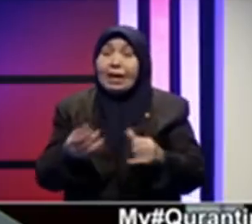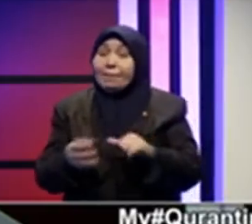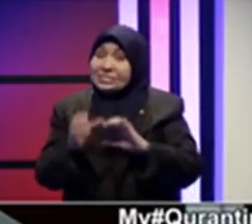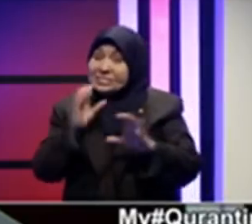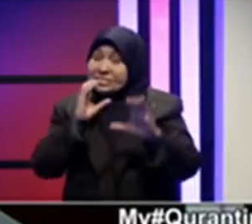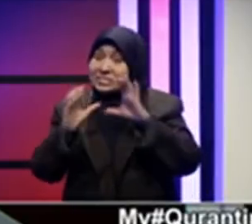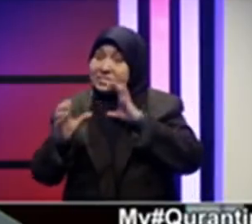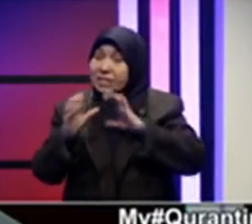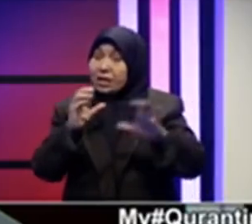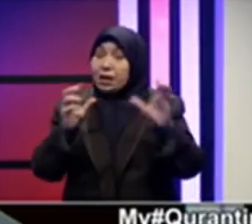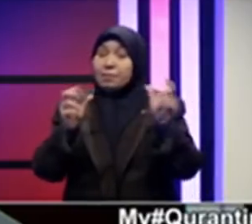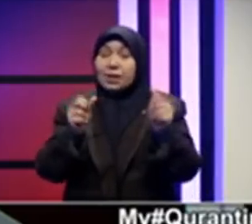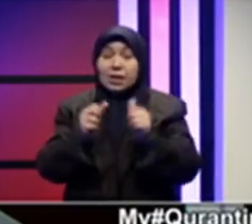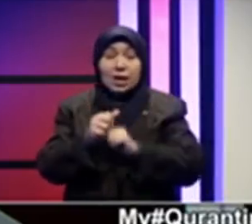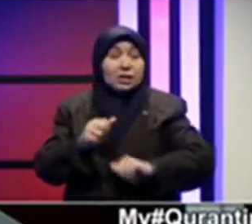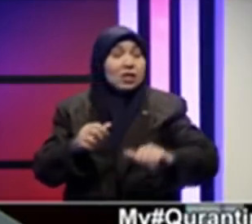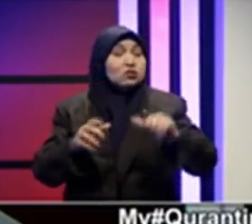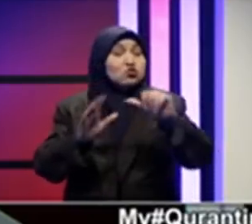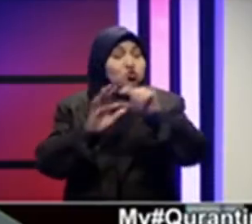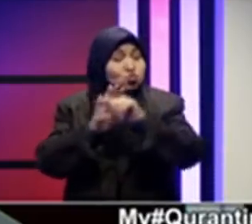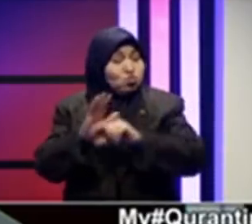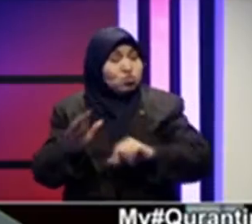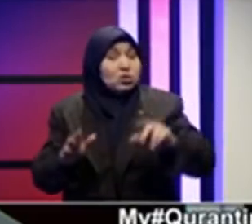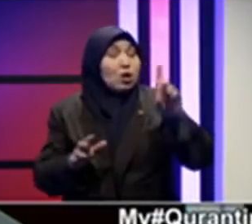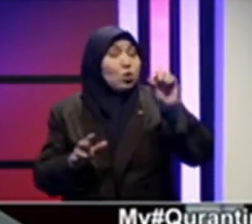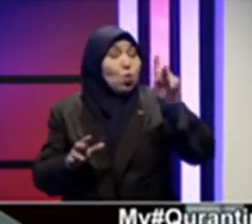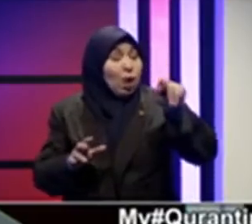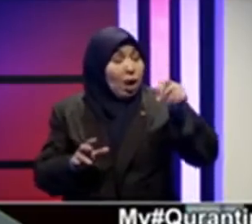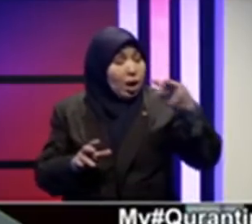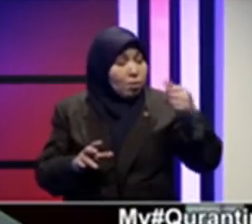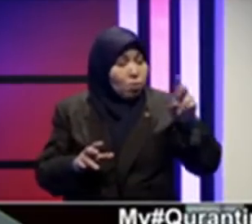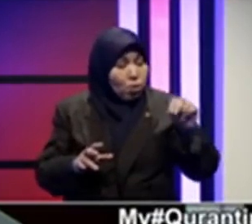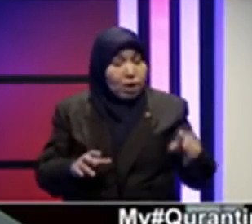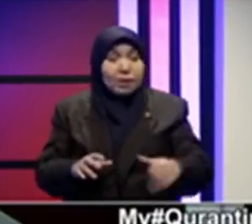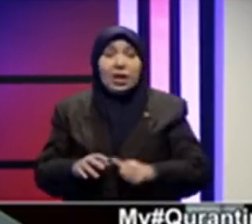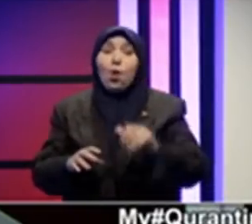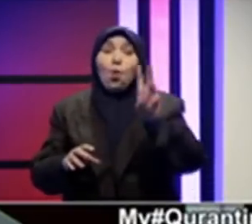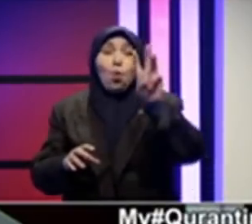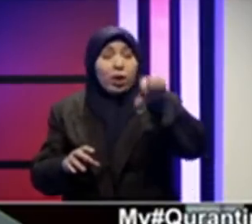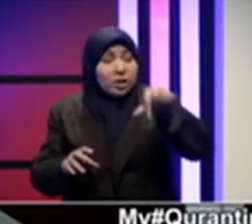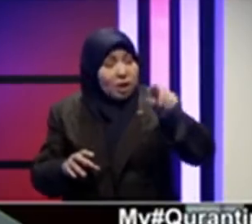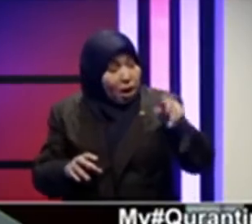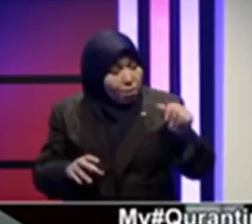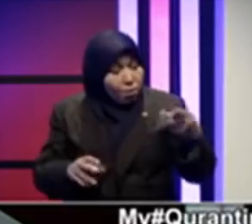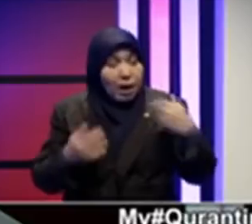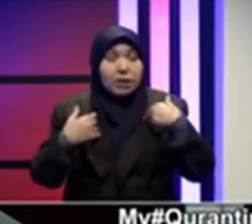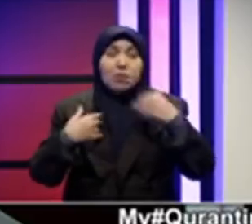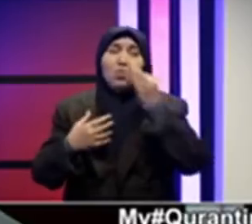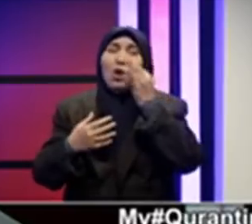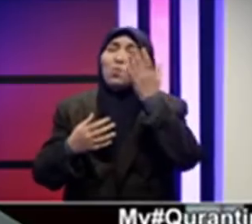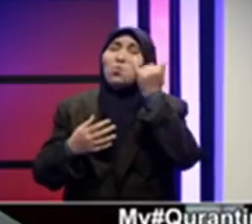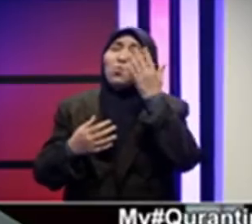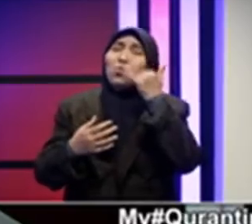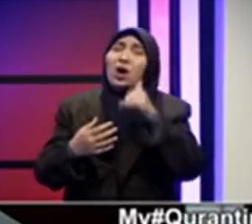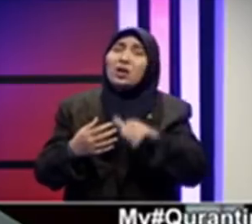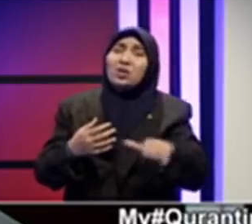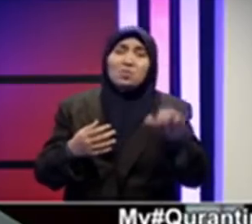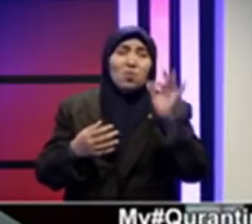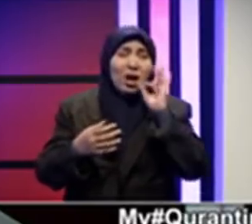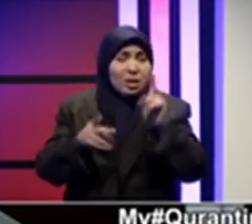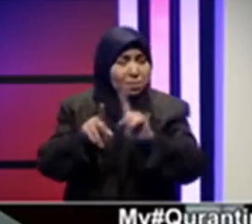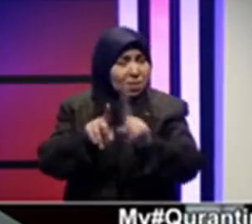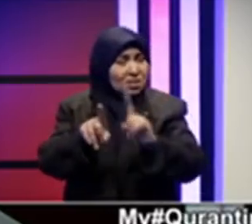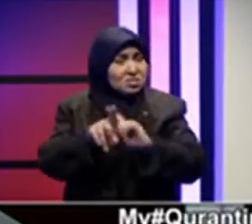kita berjumpa dengan surah Ad-Dukhan pun cakap pasal buah, ustaz. Ya. Dalam surah Al-Waqi'ah pun ada pasal buah. Ya. Mengapa buah? Dia ada istilah beza